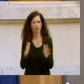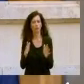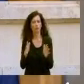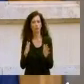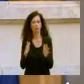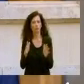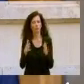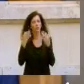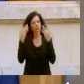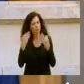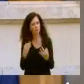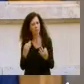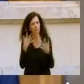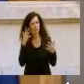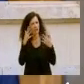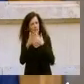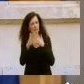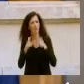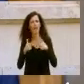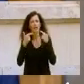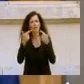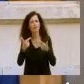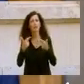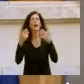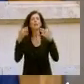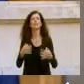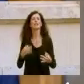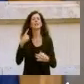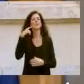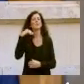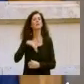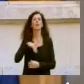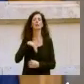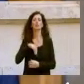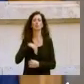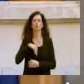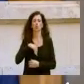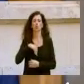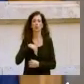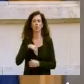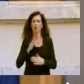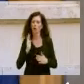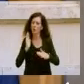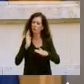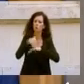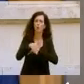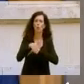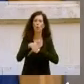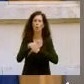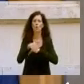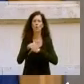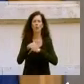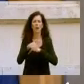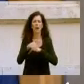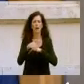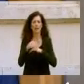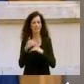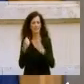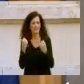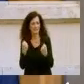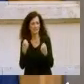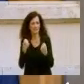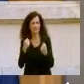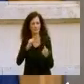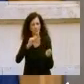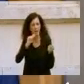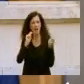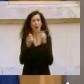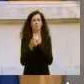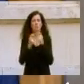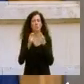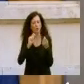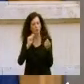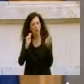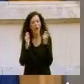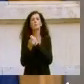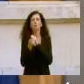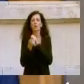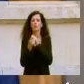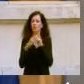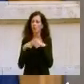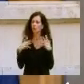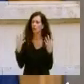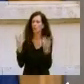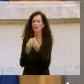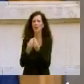grande determinazione nel superare resistenze al cambiamento ricostruzione di parte